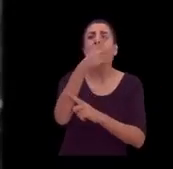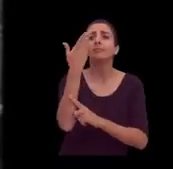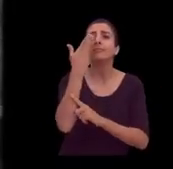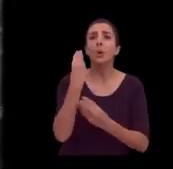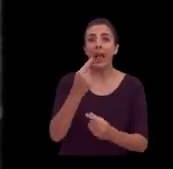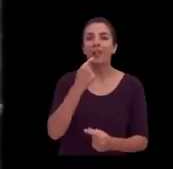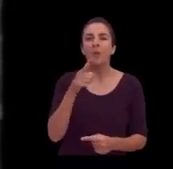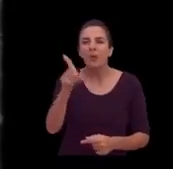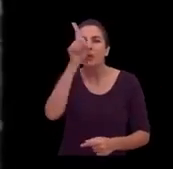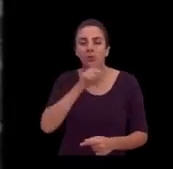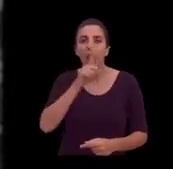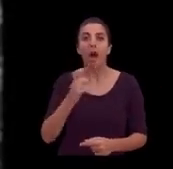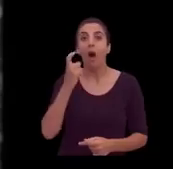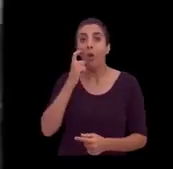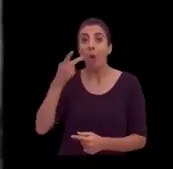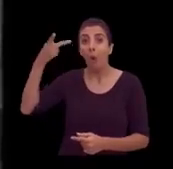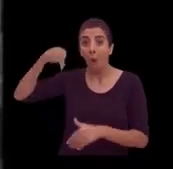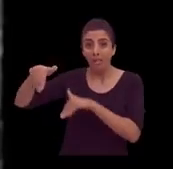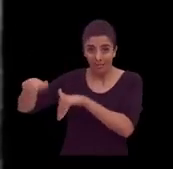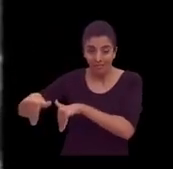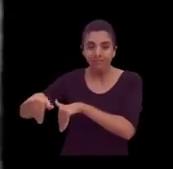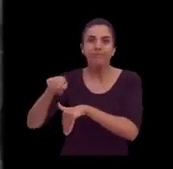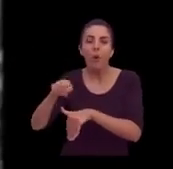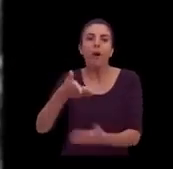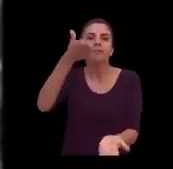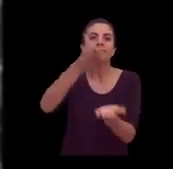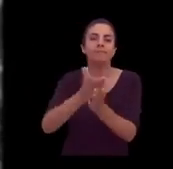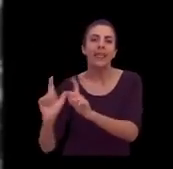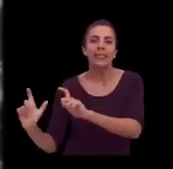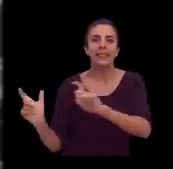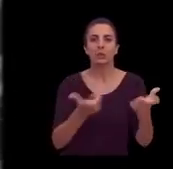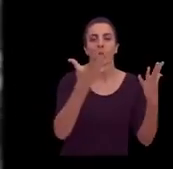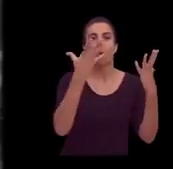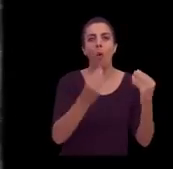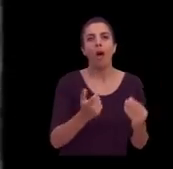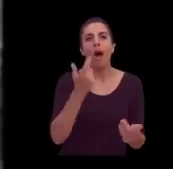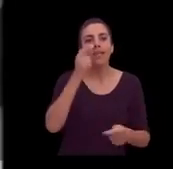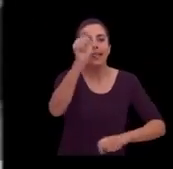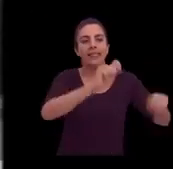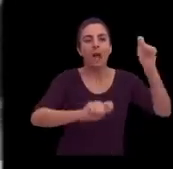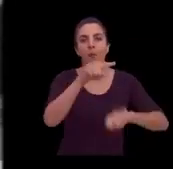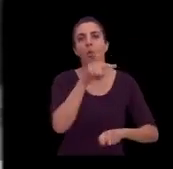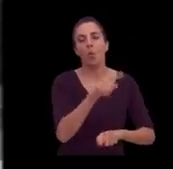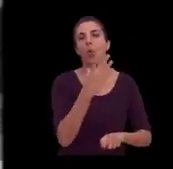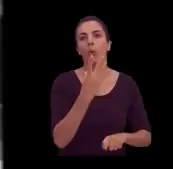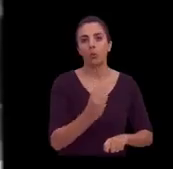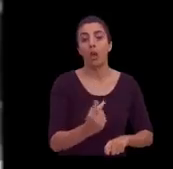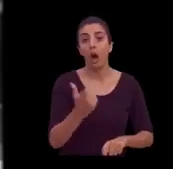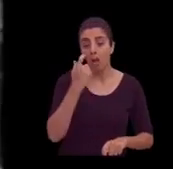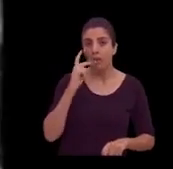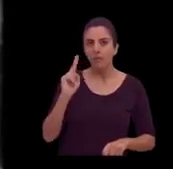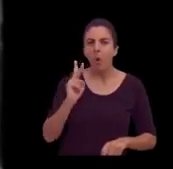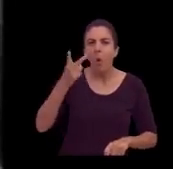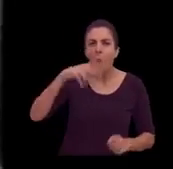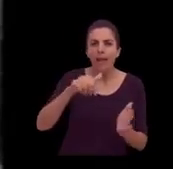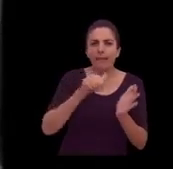sebeple Rasattepe onun ebedi istirahatgahı olarak seçildi ve Anıtkabir orada yapıldı. Atatürk